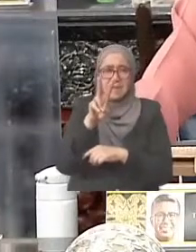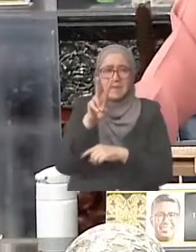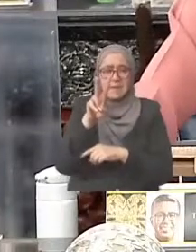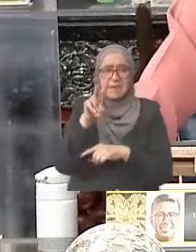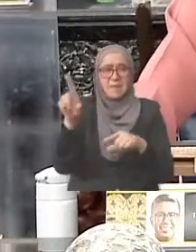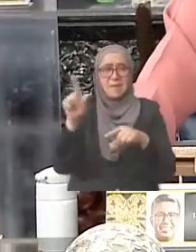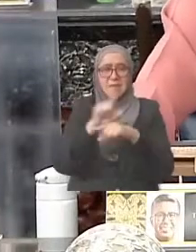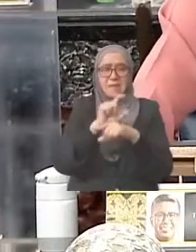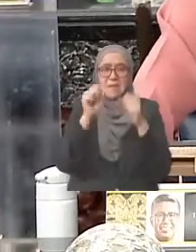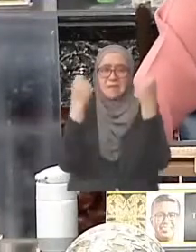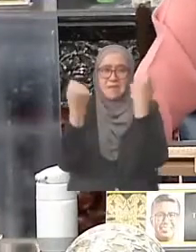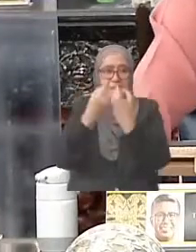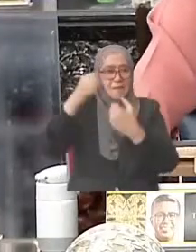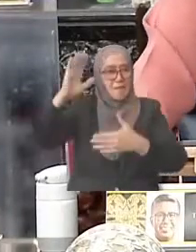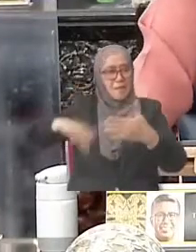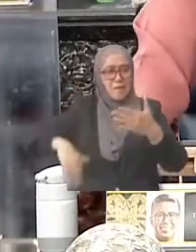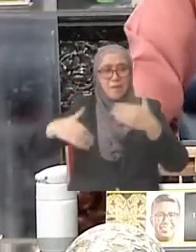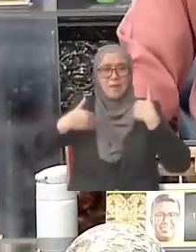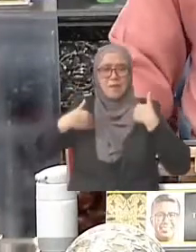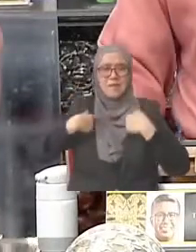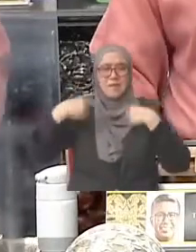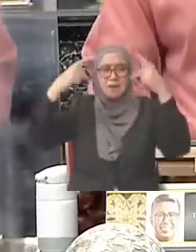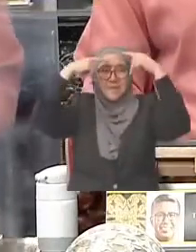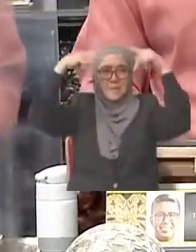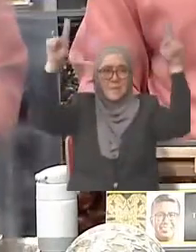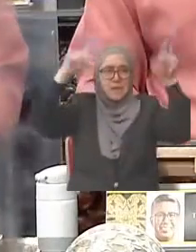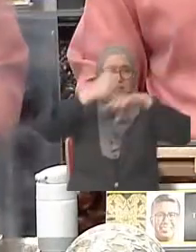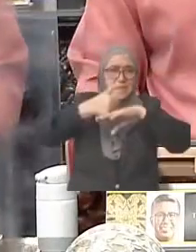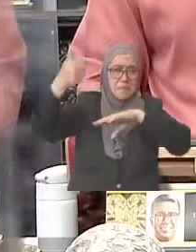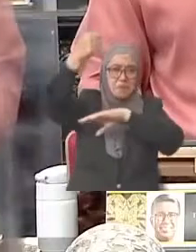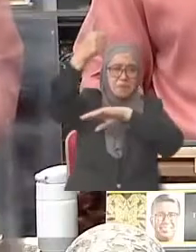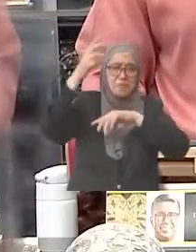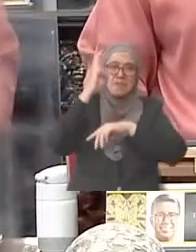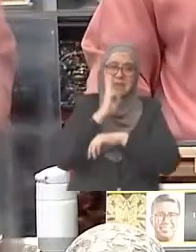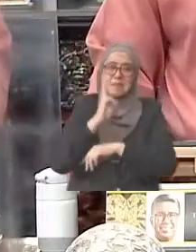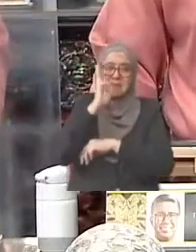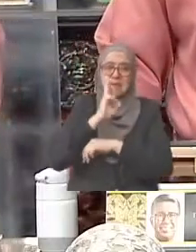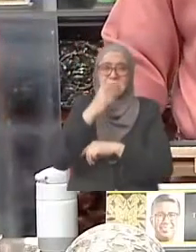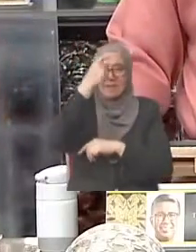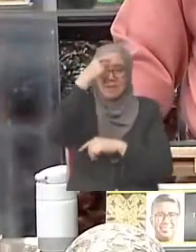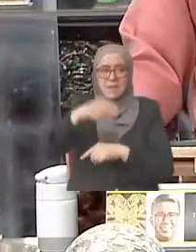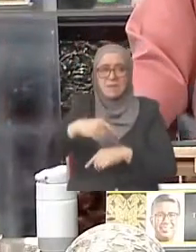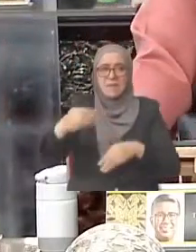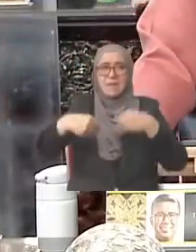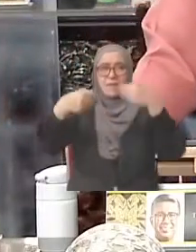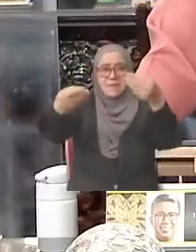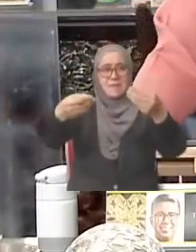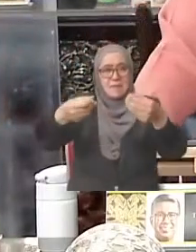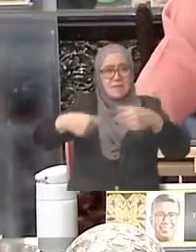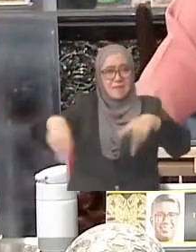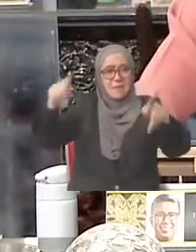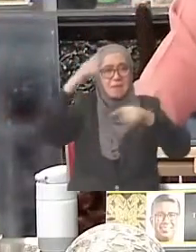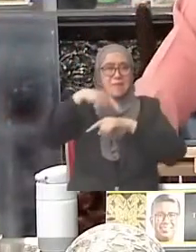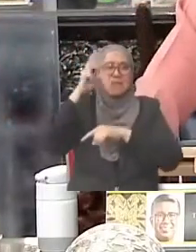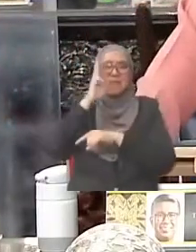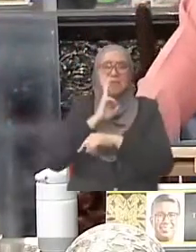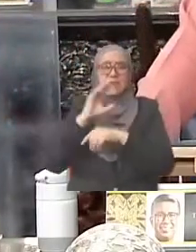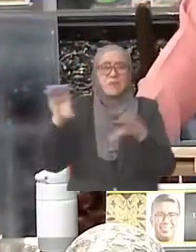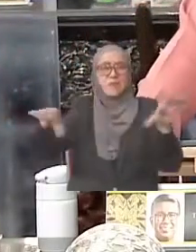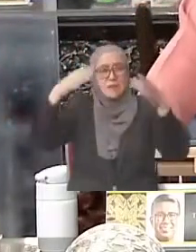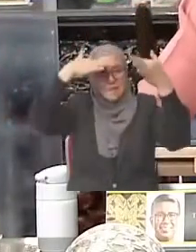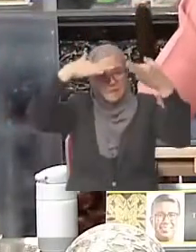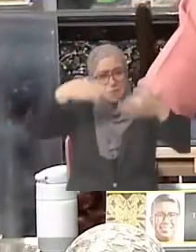posisi pengarang wanita bagaimana Iqra Peranan Wanita dalam proses membuat keputusan dan memperkukuh kepemimpinan setiap